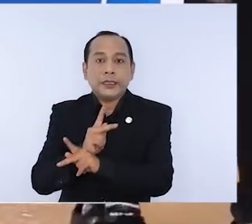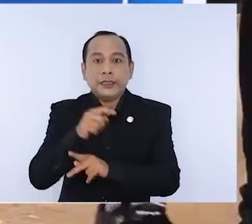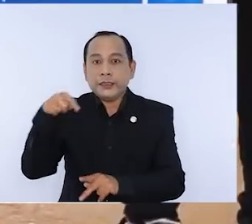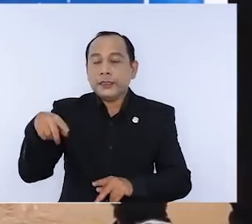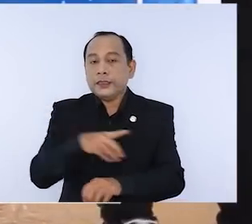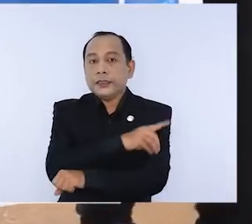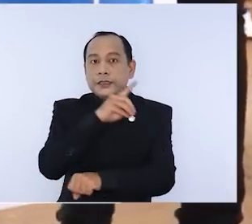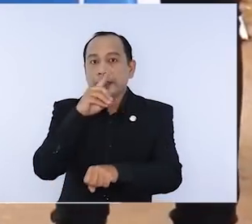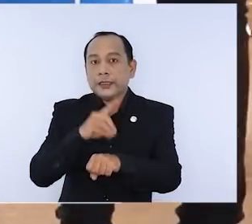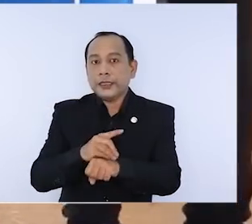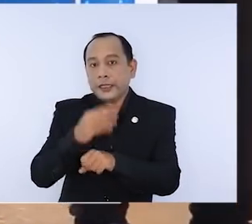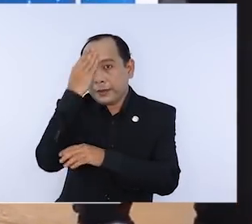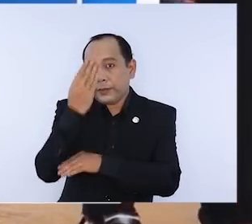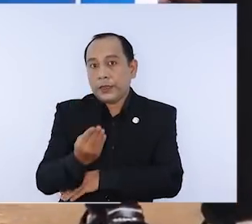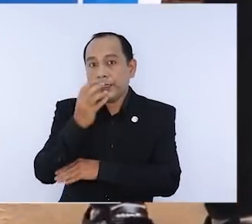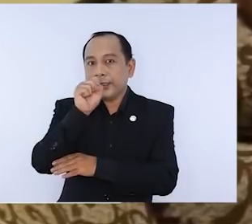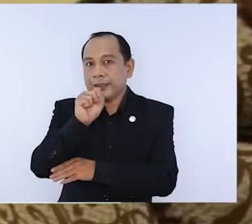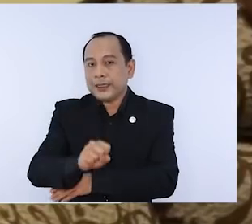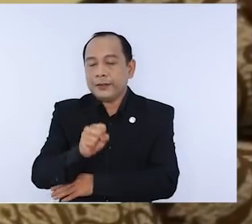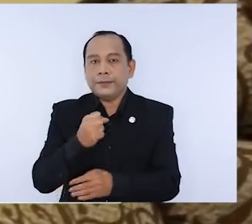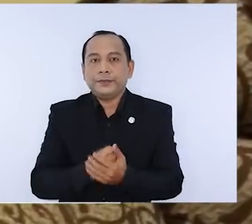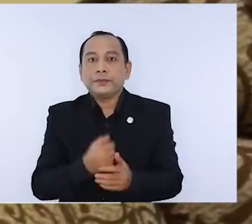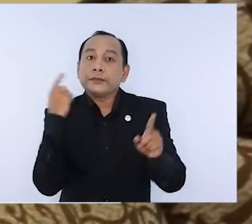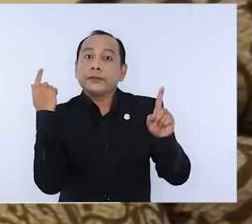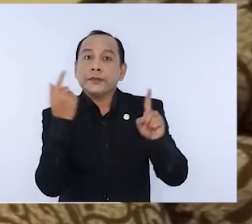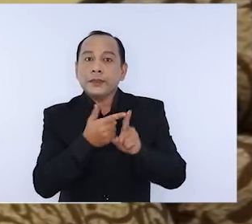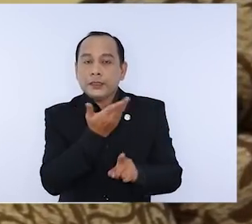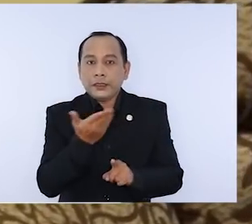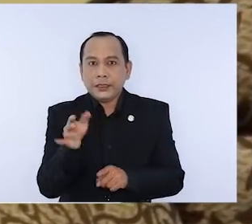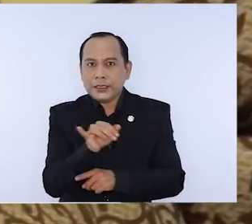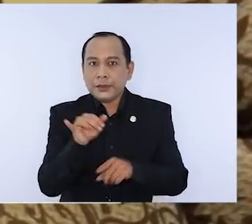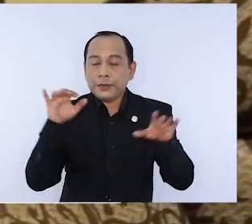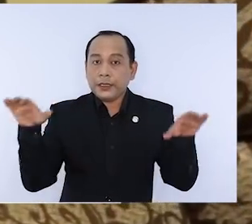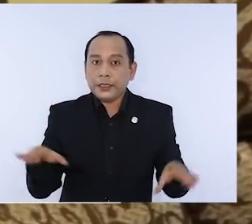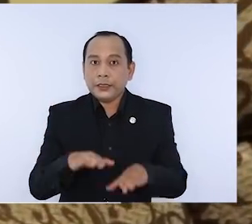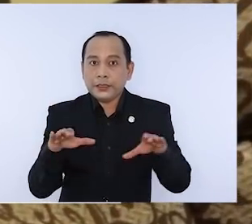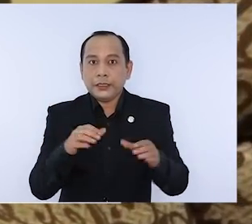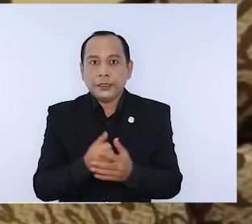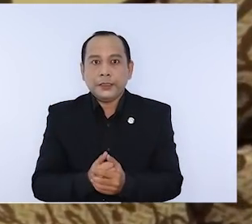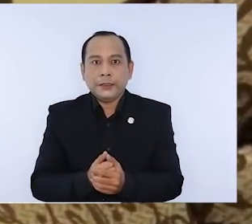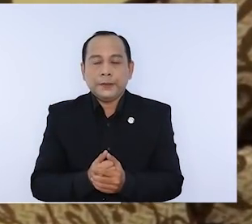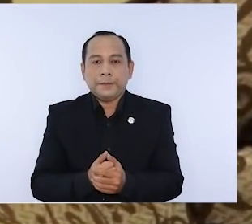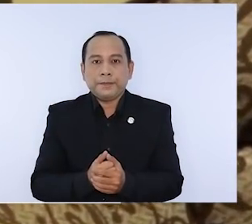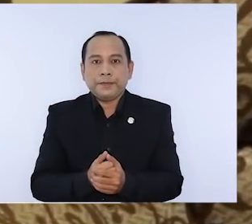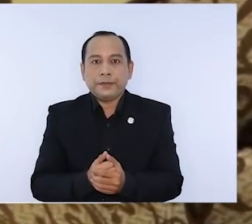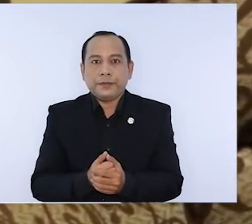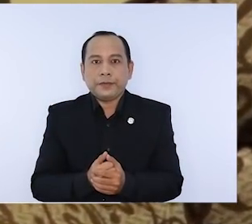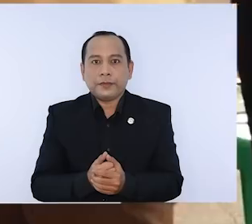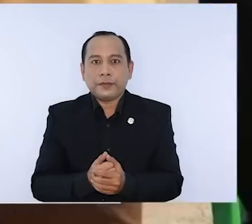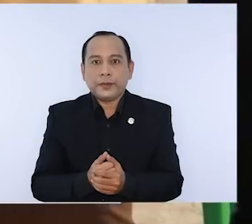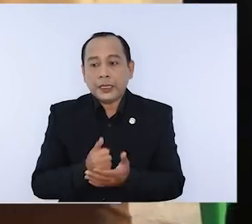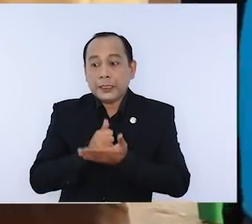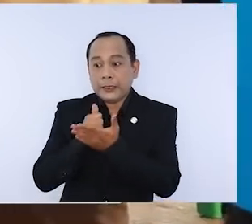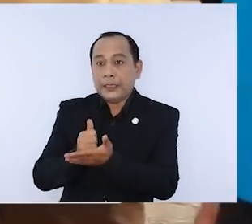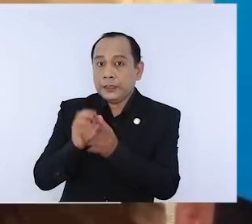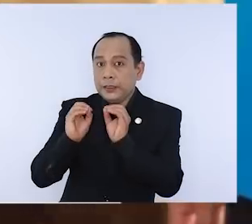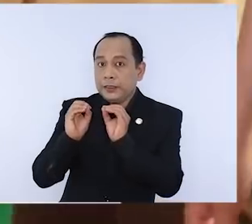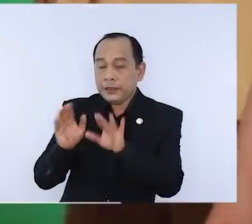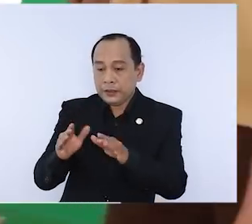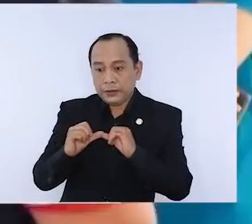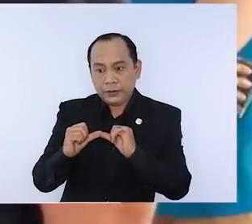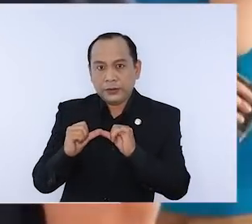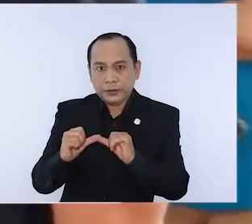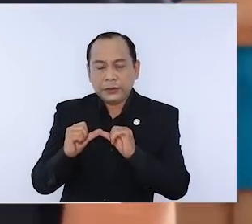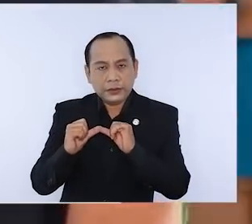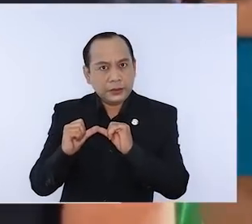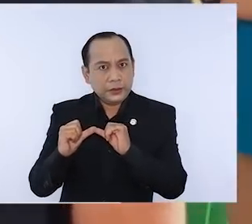sa distrito ng Bulacan South. Layunin po ng nasabing aktibidad at bigyang tugay po ang mga guro na patuloy at